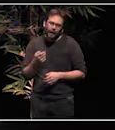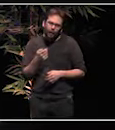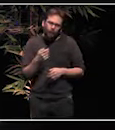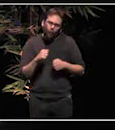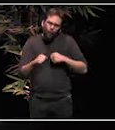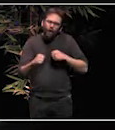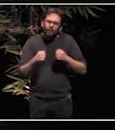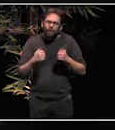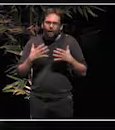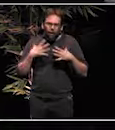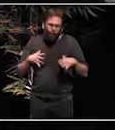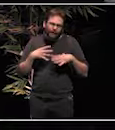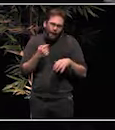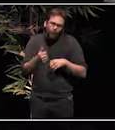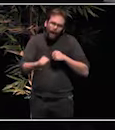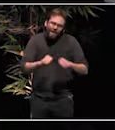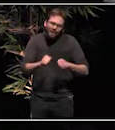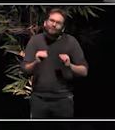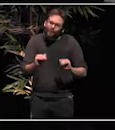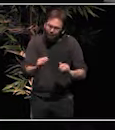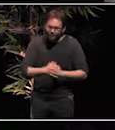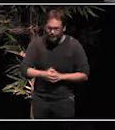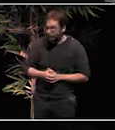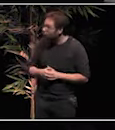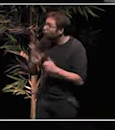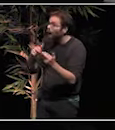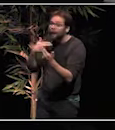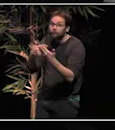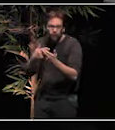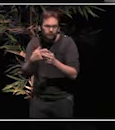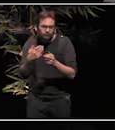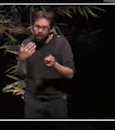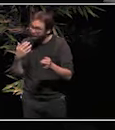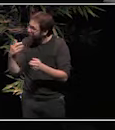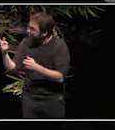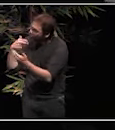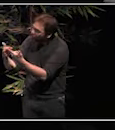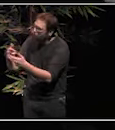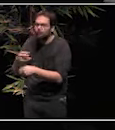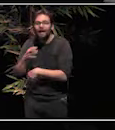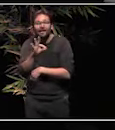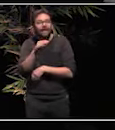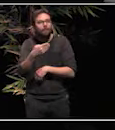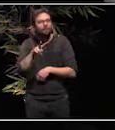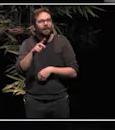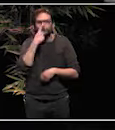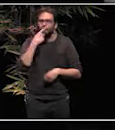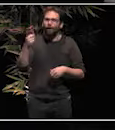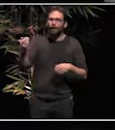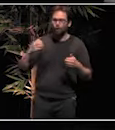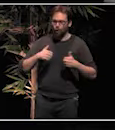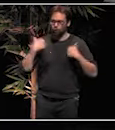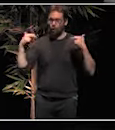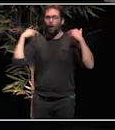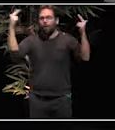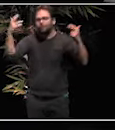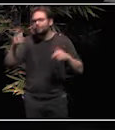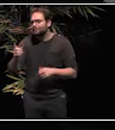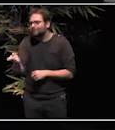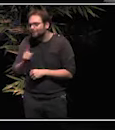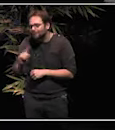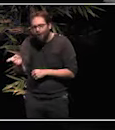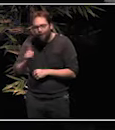pour répondre à ta question, et au risque d'en décevoir peut-être certains d'entre vous qui avaient terminé l'UTMB et qui se prenaient pour des surhommes, malheureusement, non, c'est... Moi, je